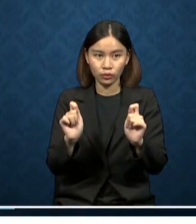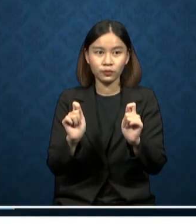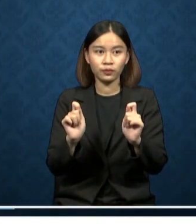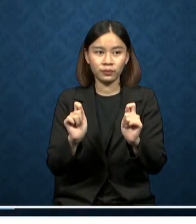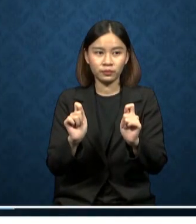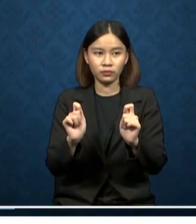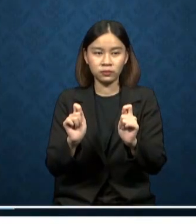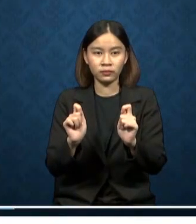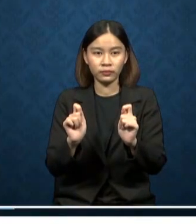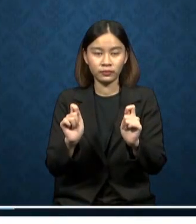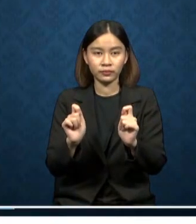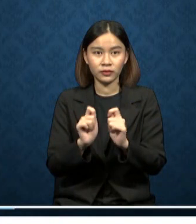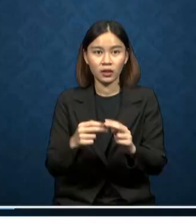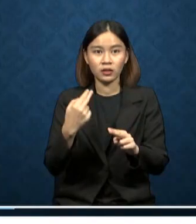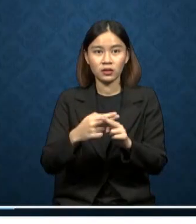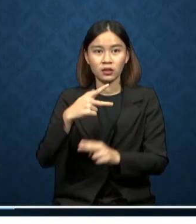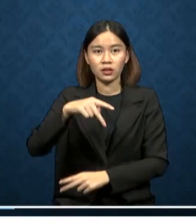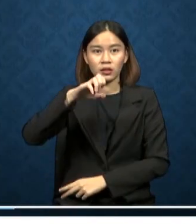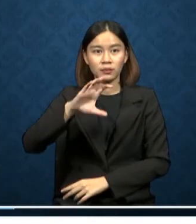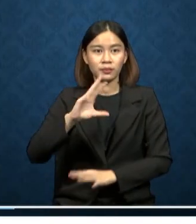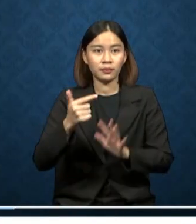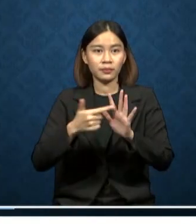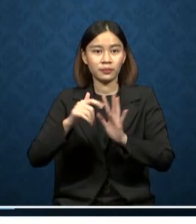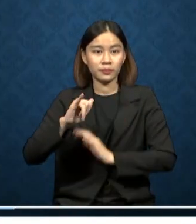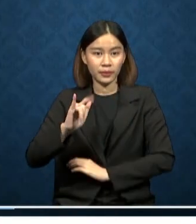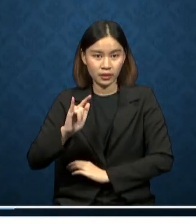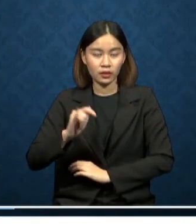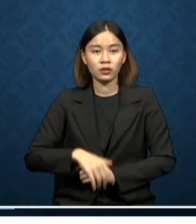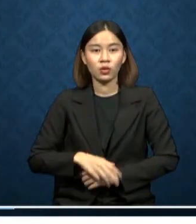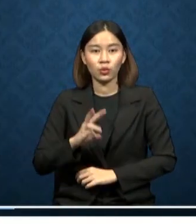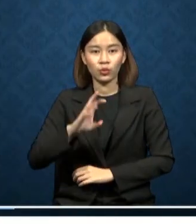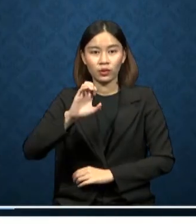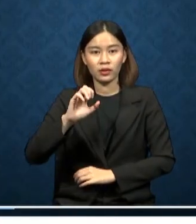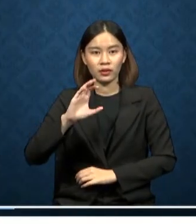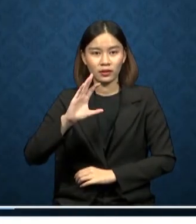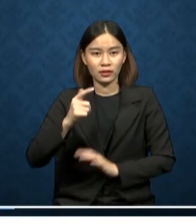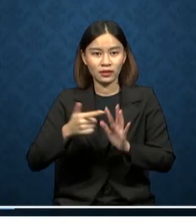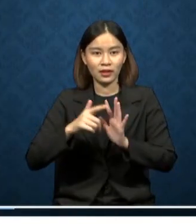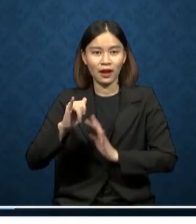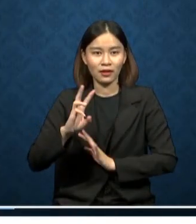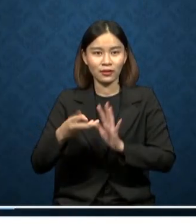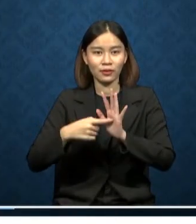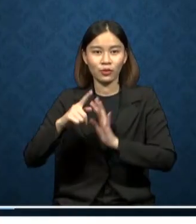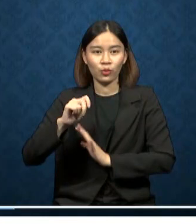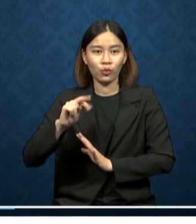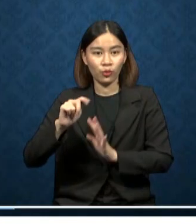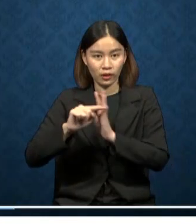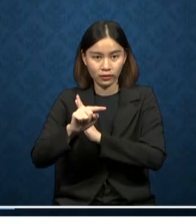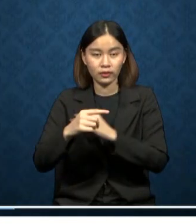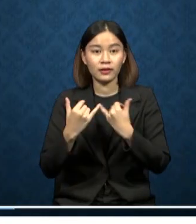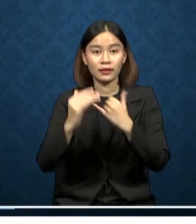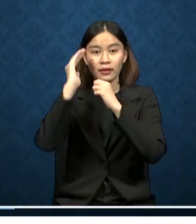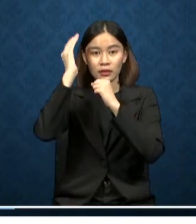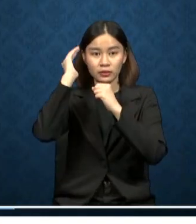คือท่านพิชาญวัฒน์พล.ตำรวจตรีวิชานวัฒบริรักษ์กุลได้นำ